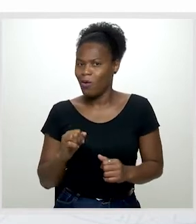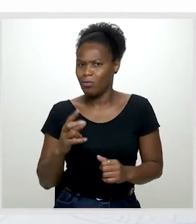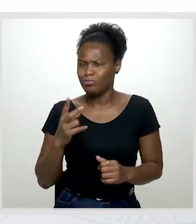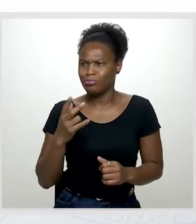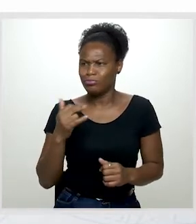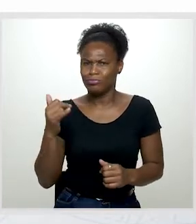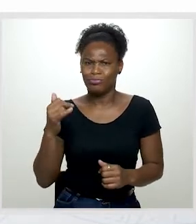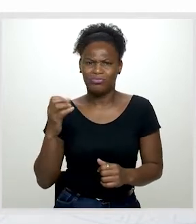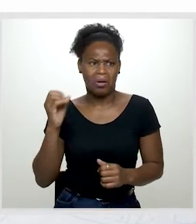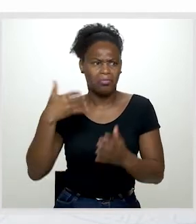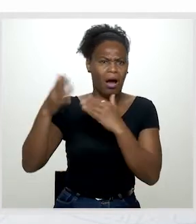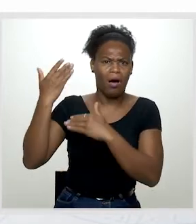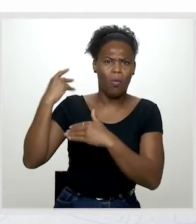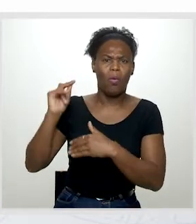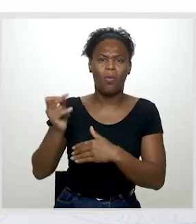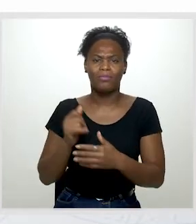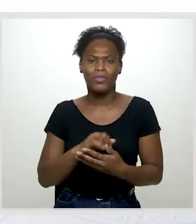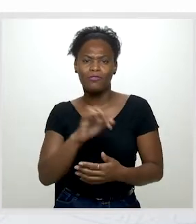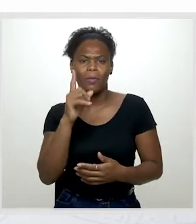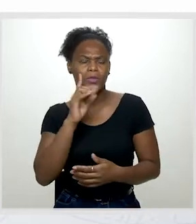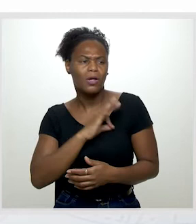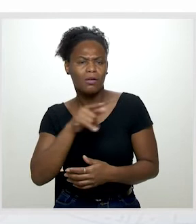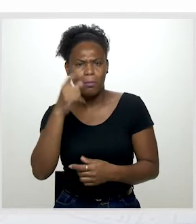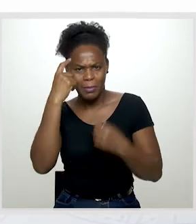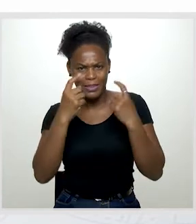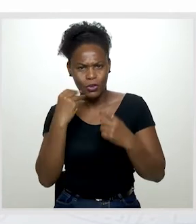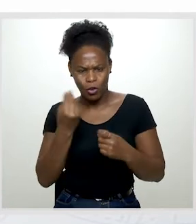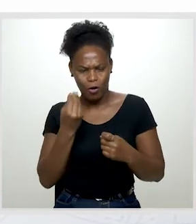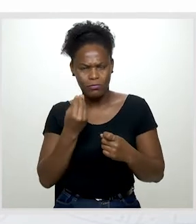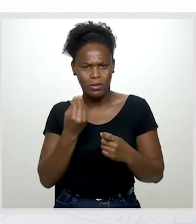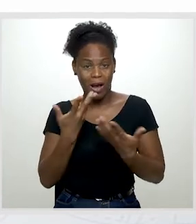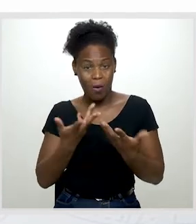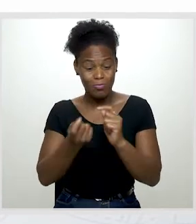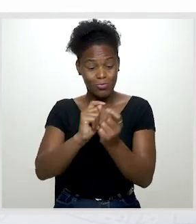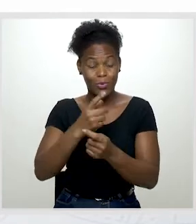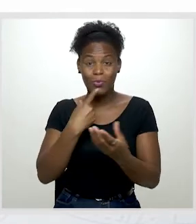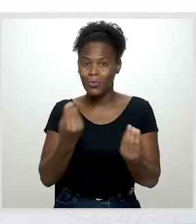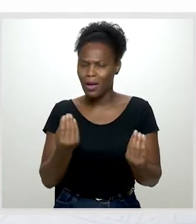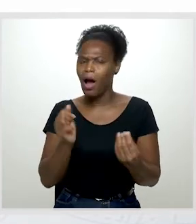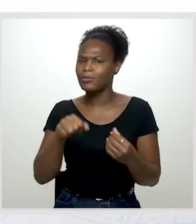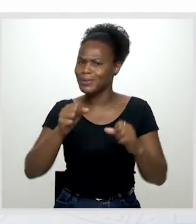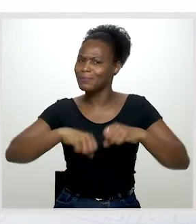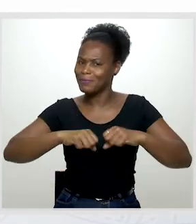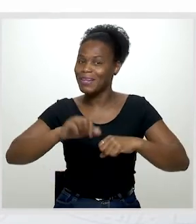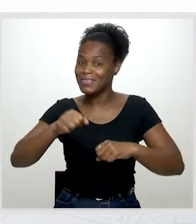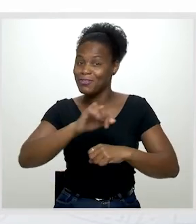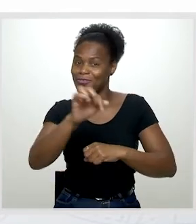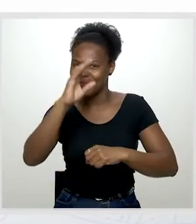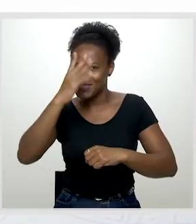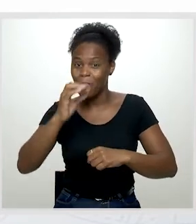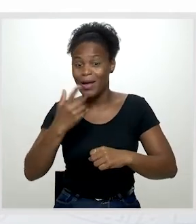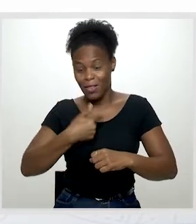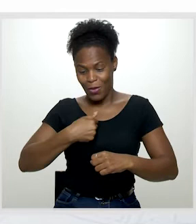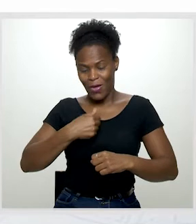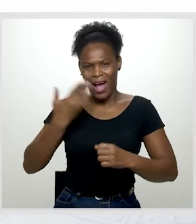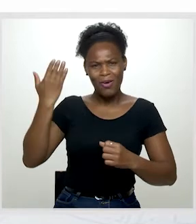dizaine d'années maintenant. Et vous, madame, vous pensez que la vie des jeunes a beaucoup changé? Je suis d'accord. Vous savez, quand